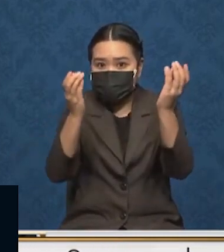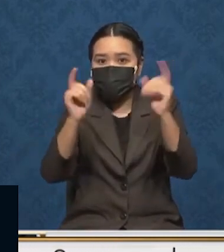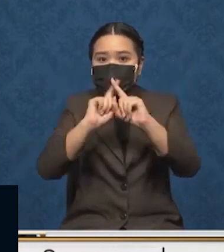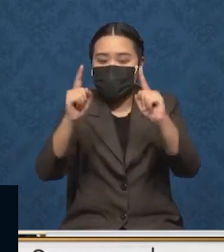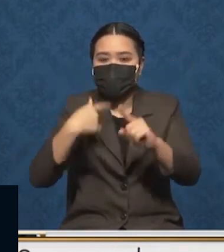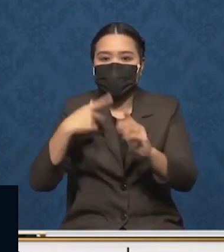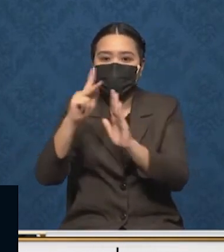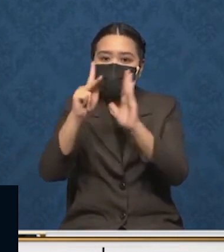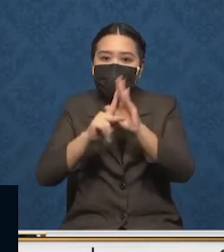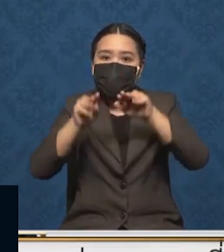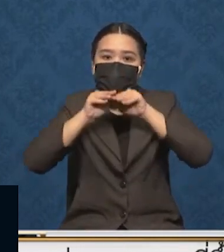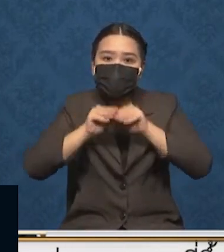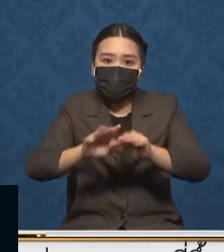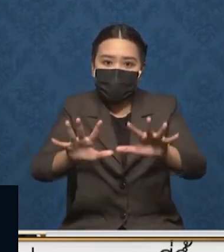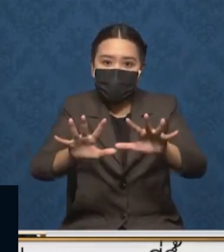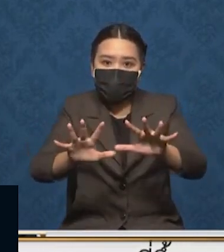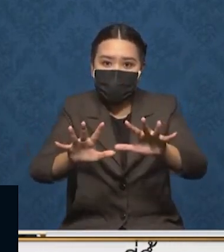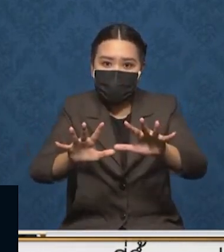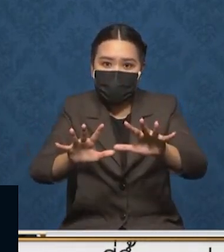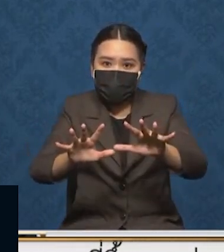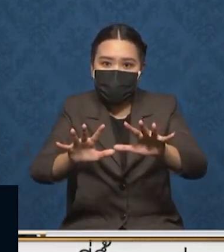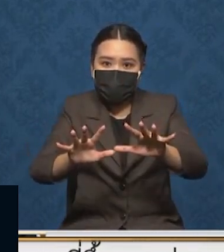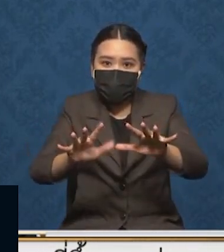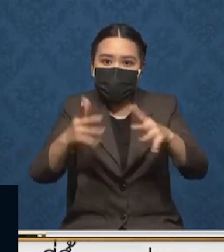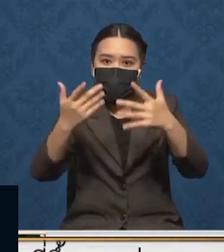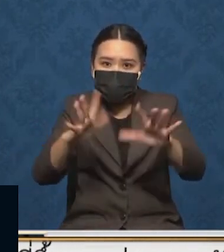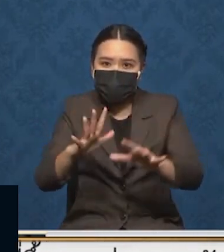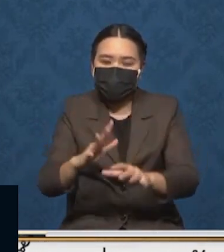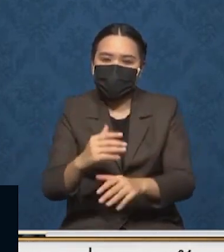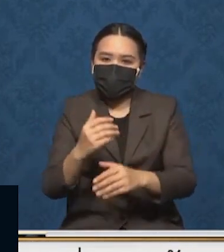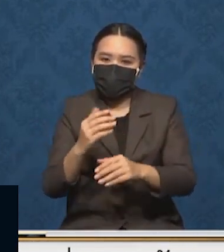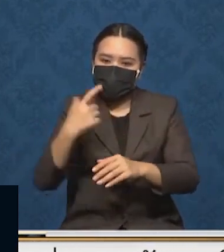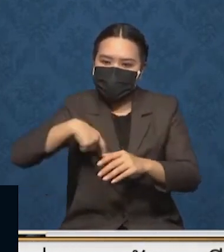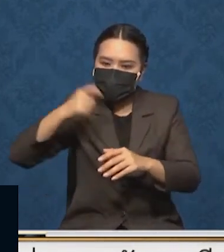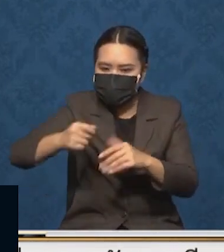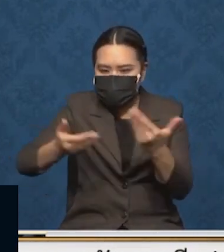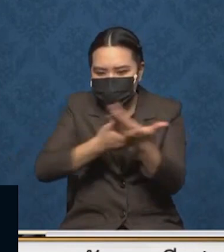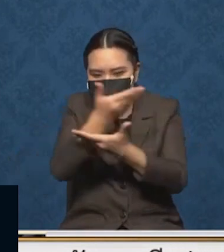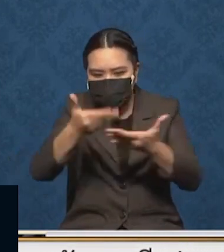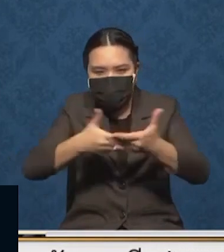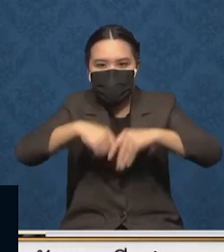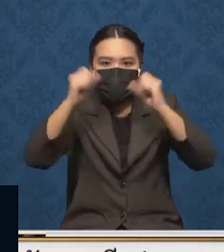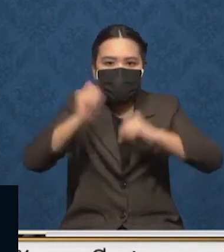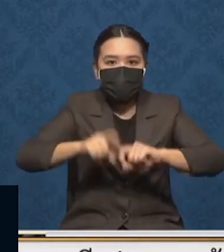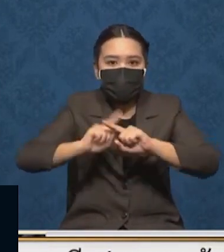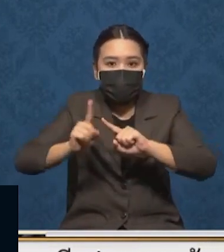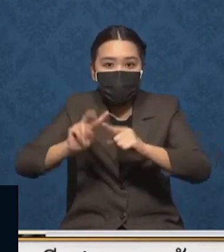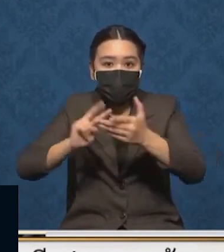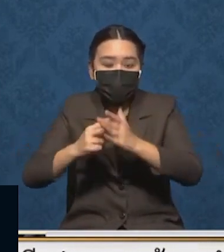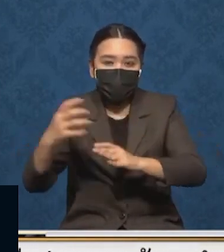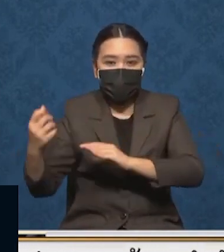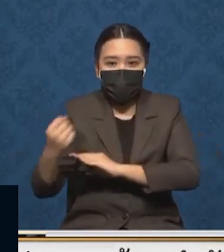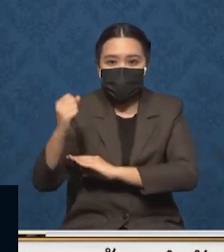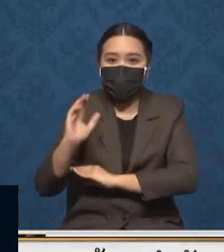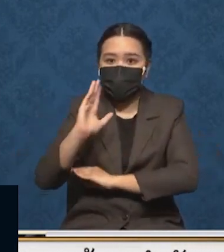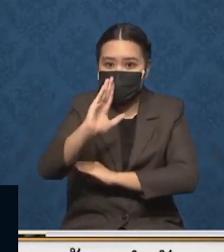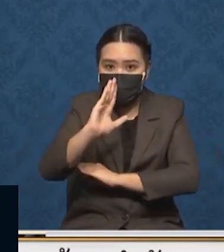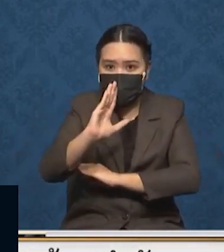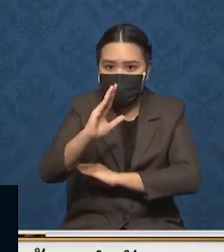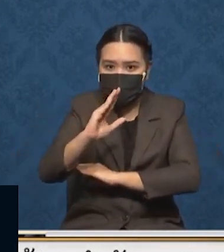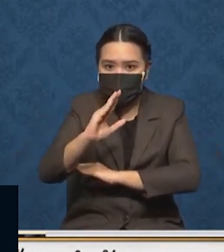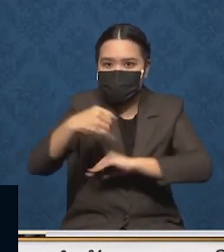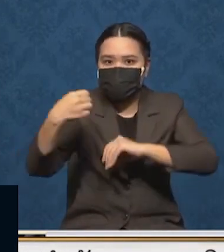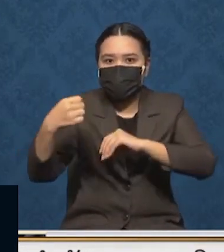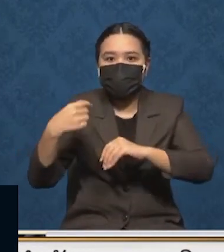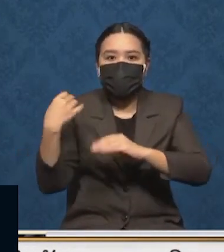กี่ยวข้องกับผู้ใดวิพากษ์วิจารณ์คำวินิจฉัยของศาลถือเป็นการละเมิดอำนาจศาลมันผูกพันกัน